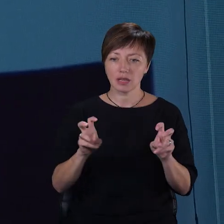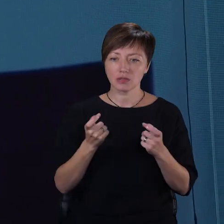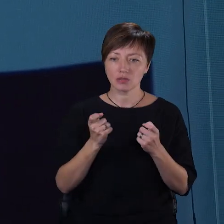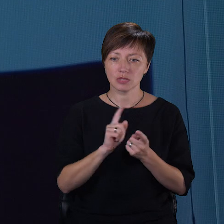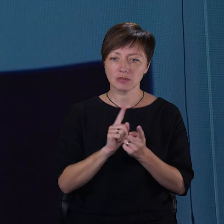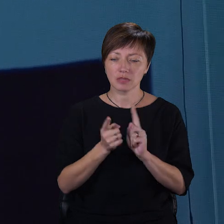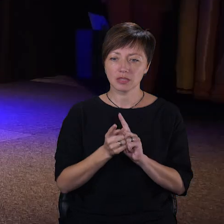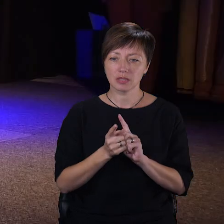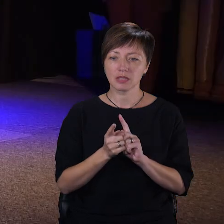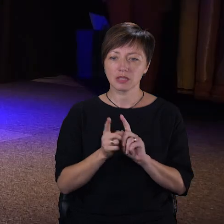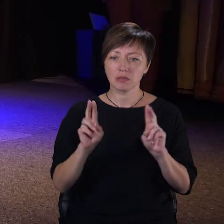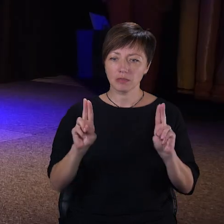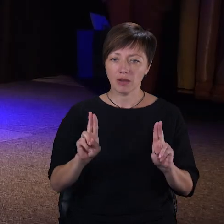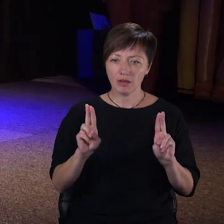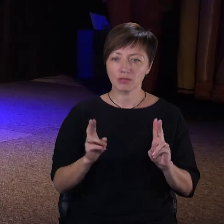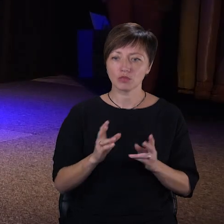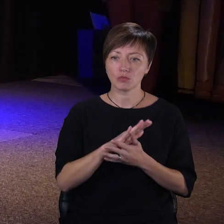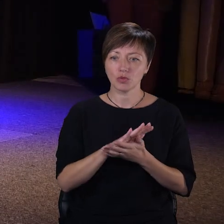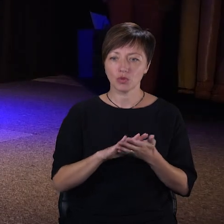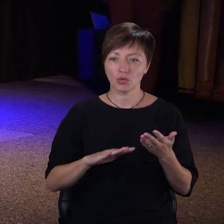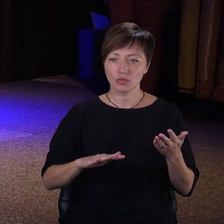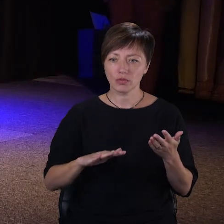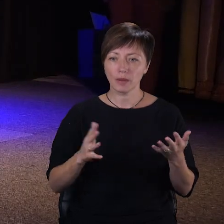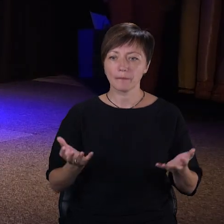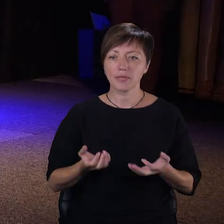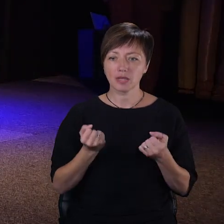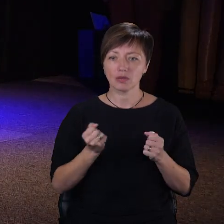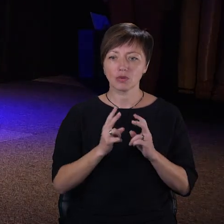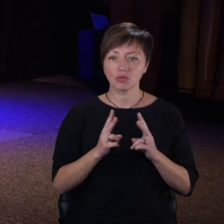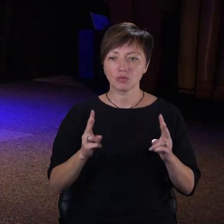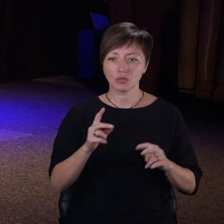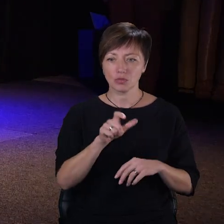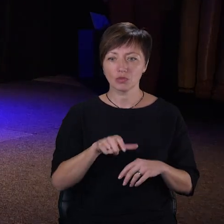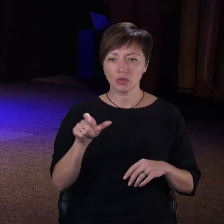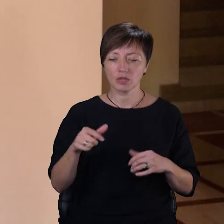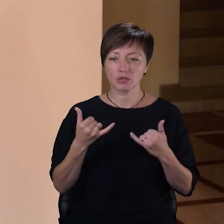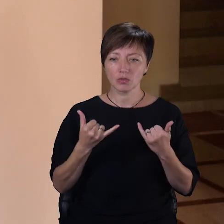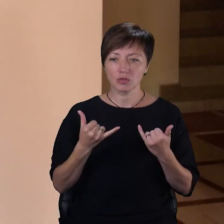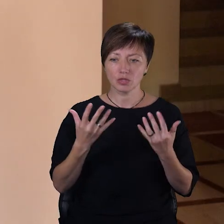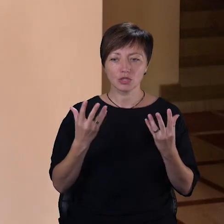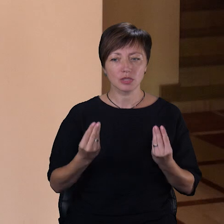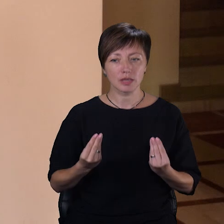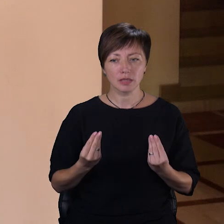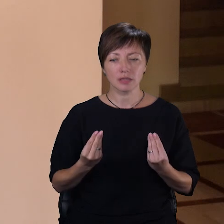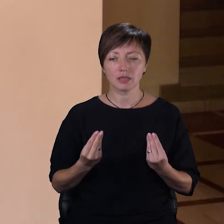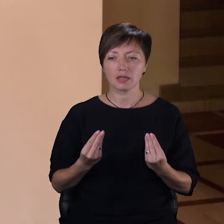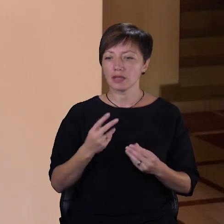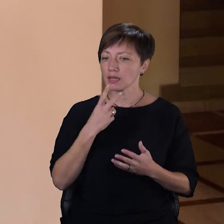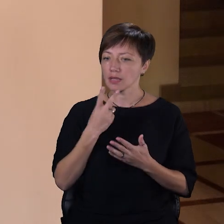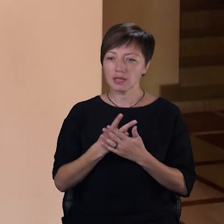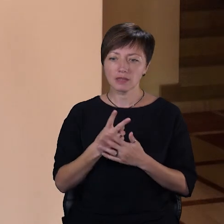трошечки концепцію задля того, щоб продовжувати підтримувати тих людей, які на сьогоднішній день, попри